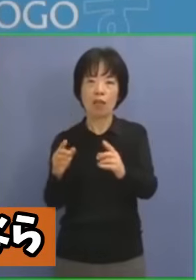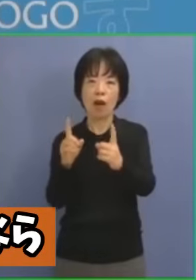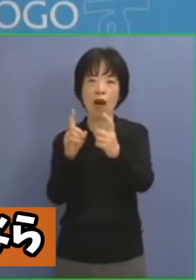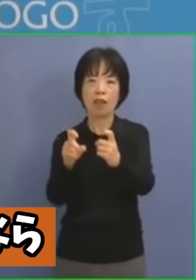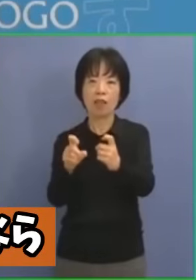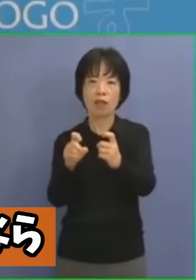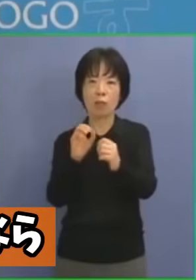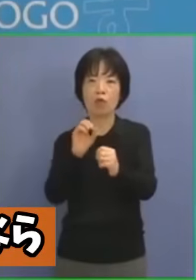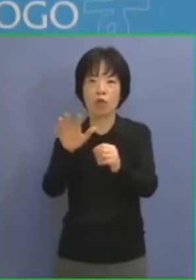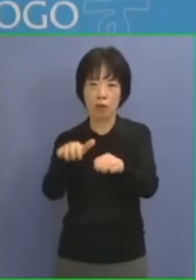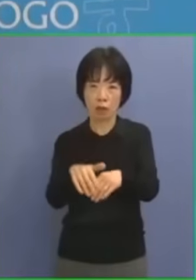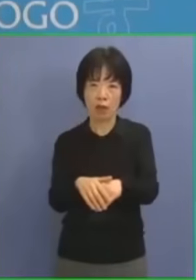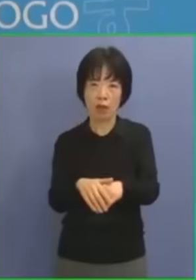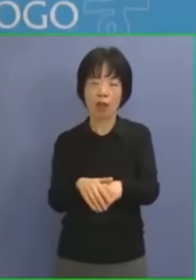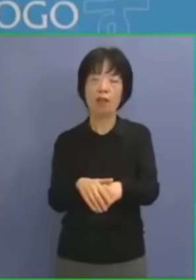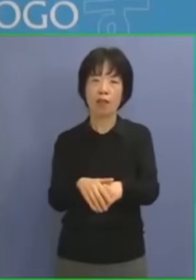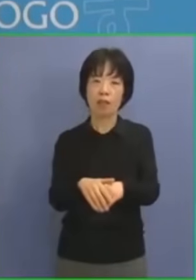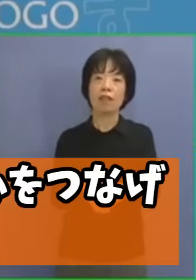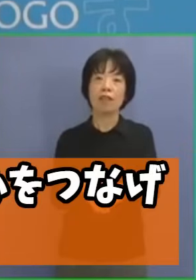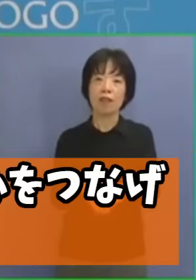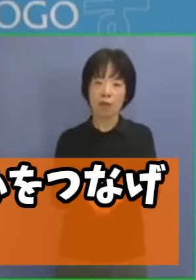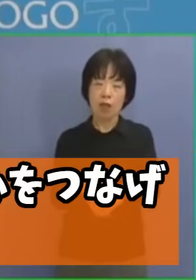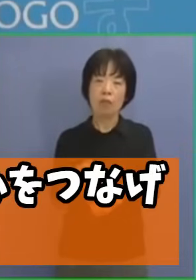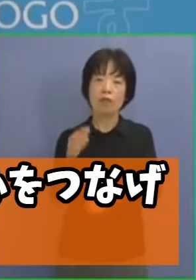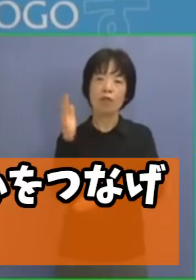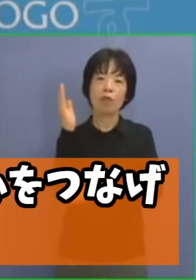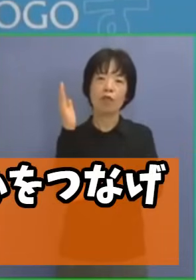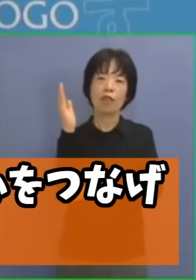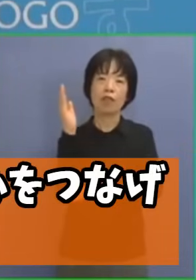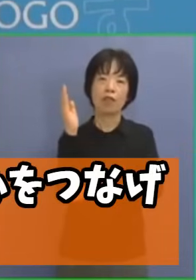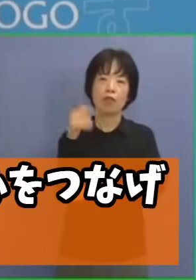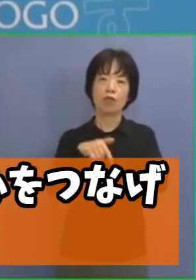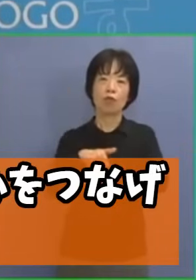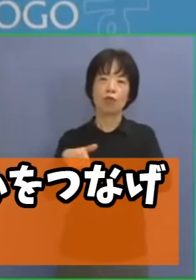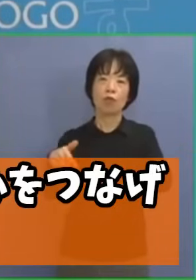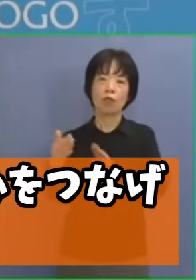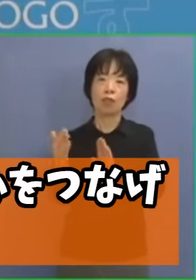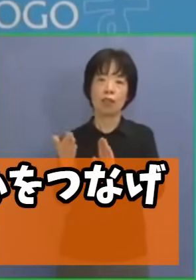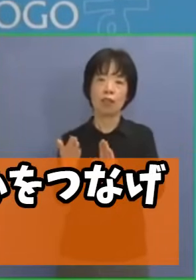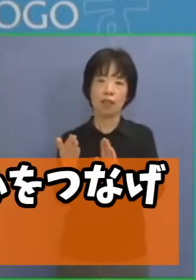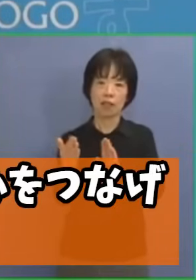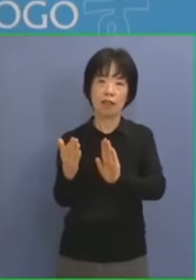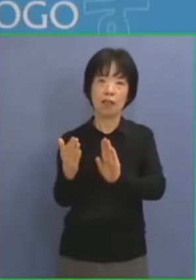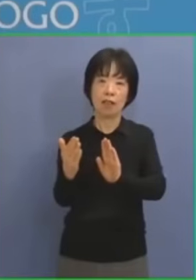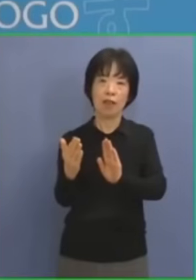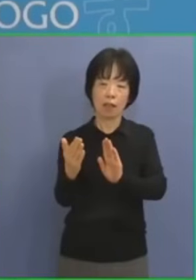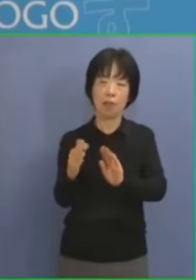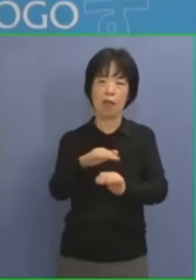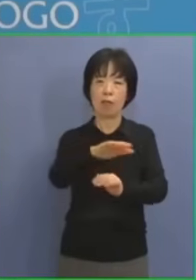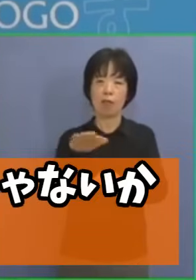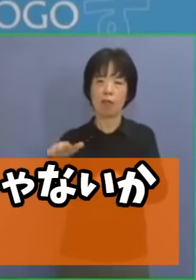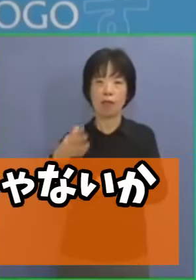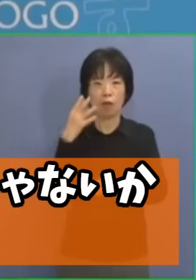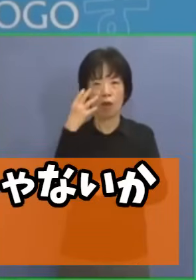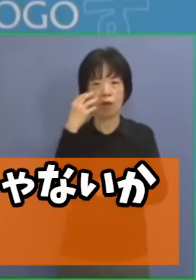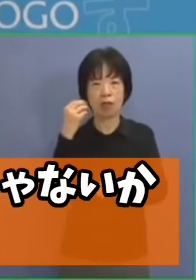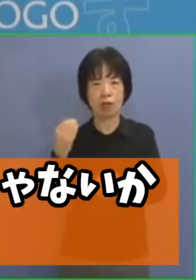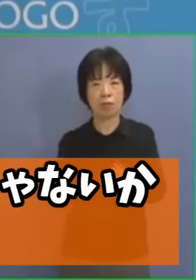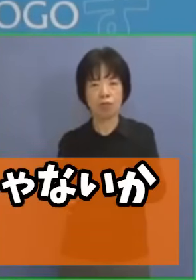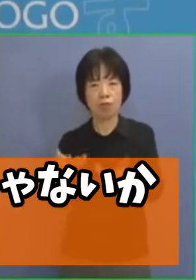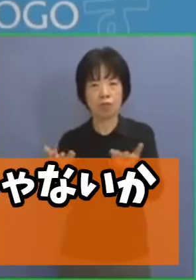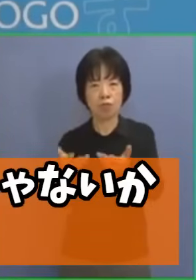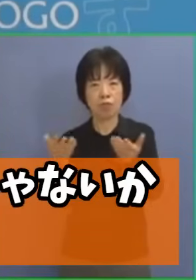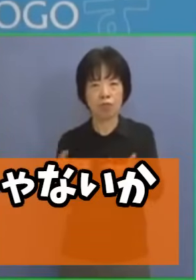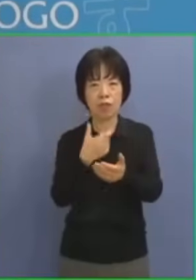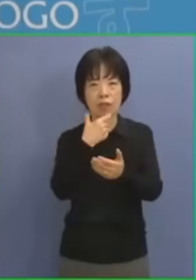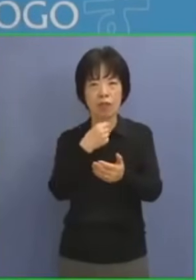若い世代の支援のみならず、それによって政策に対する関心、政治に対する関心をつなげていくということが日本のこれからにとって